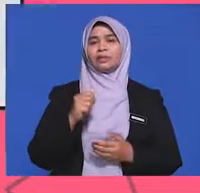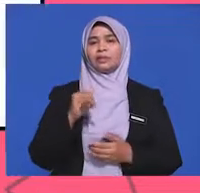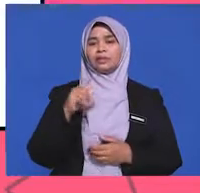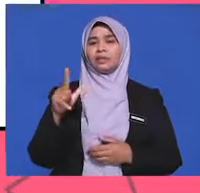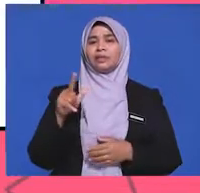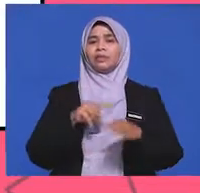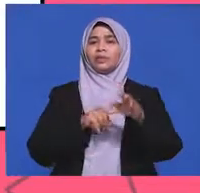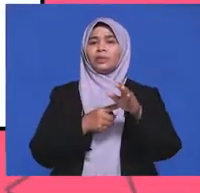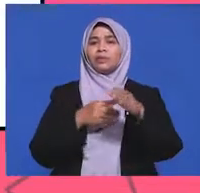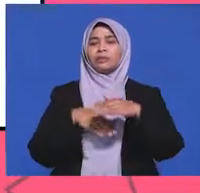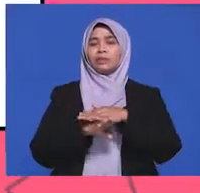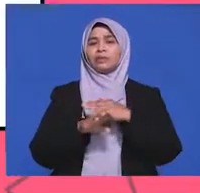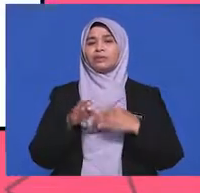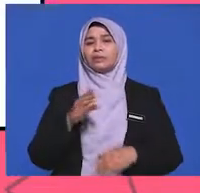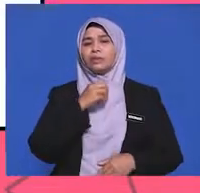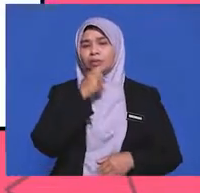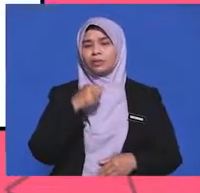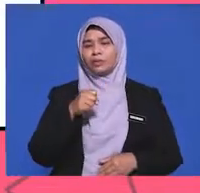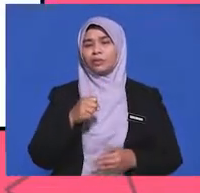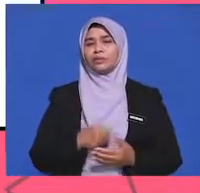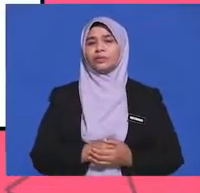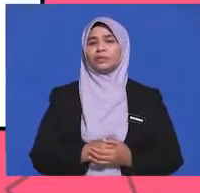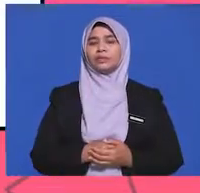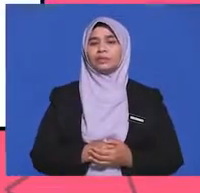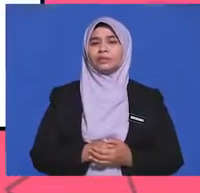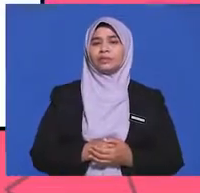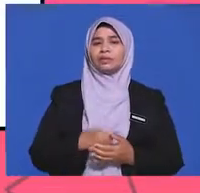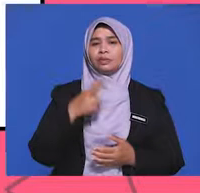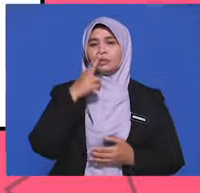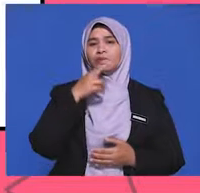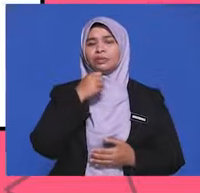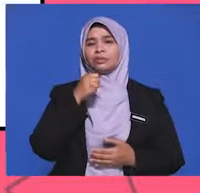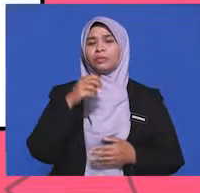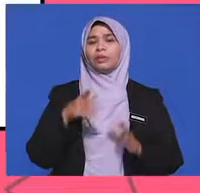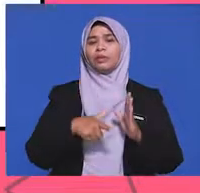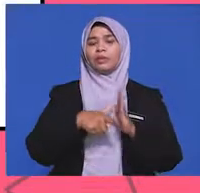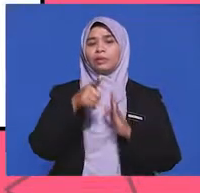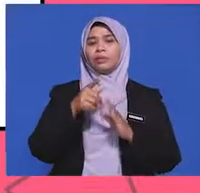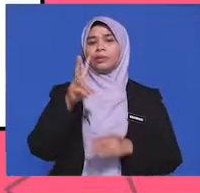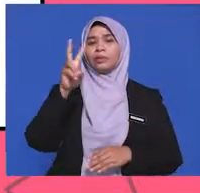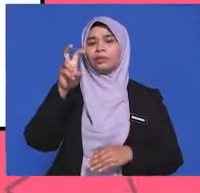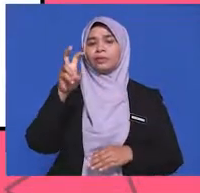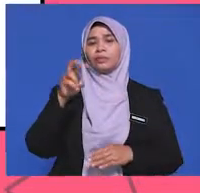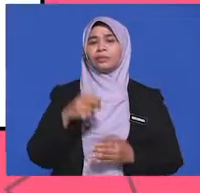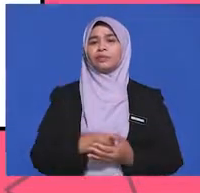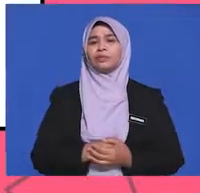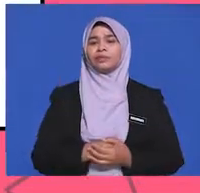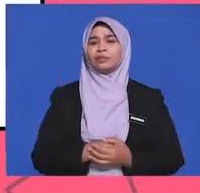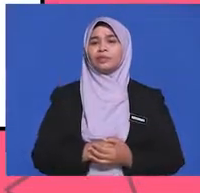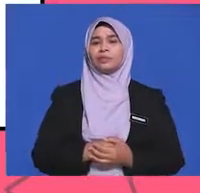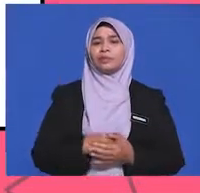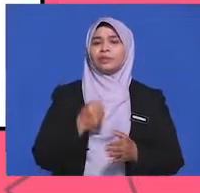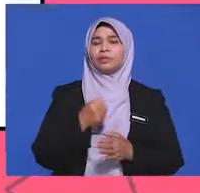Langkah melakar carta alir. Mula, masukkan umur,